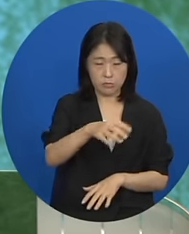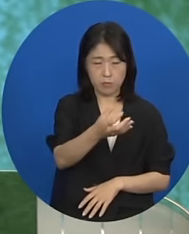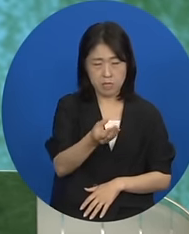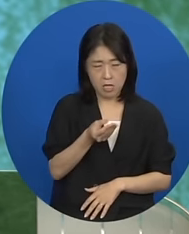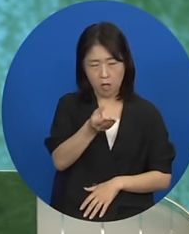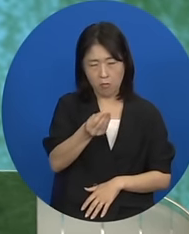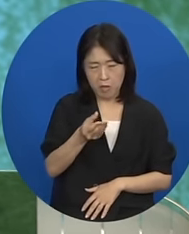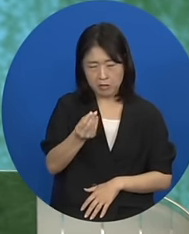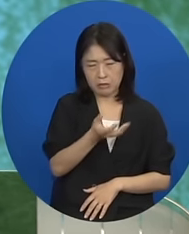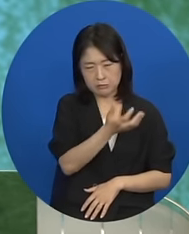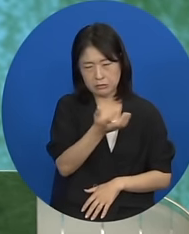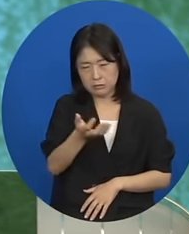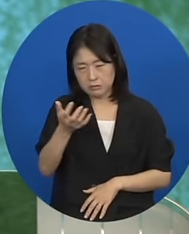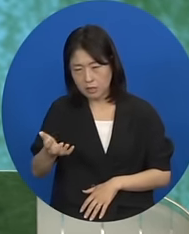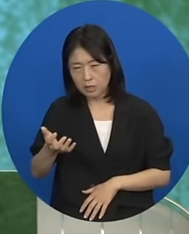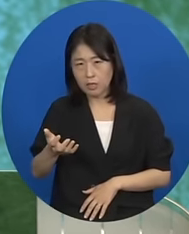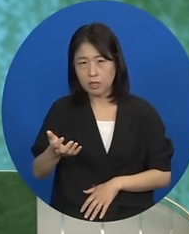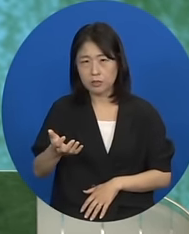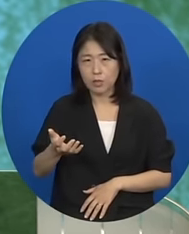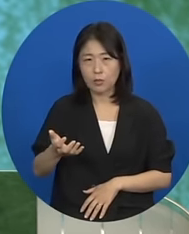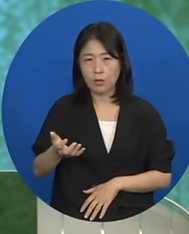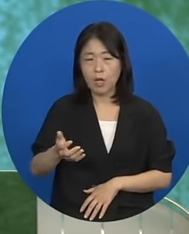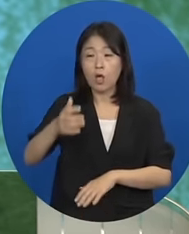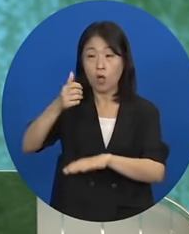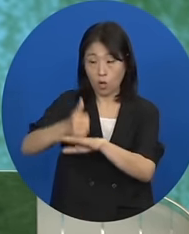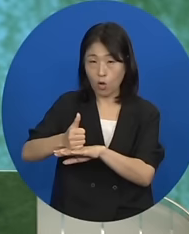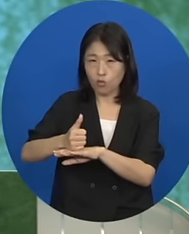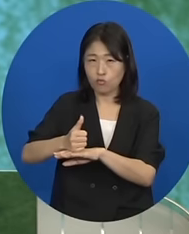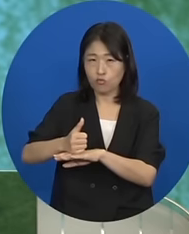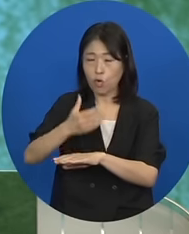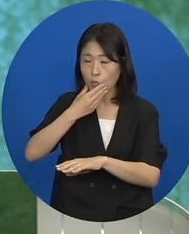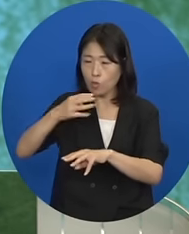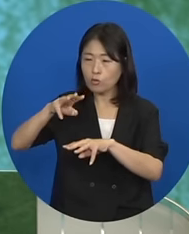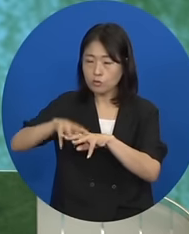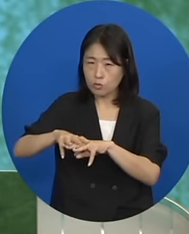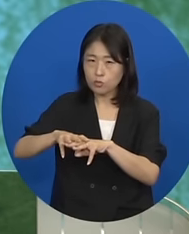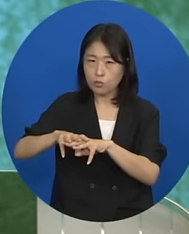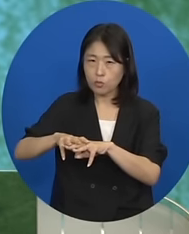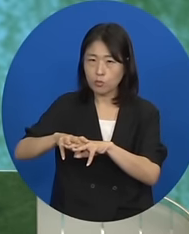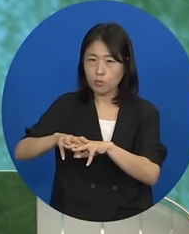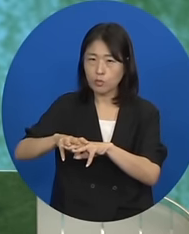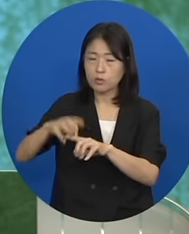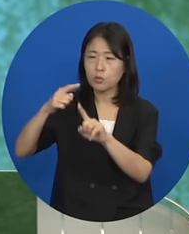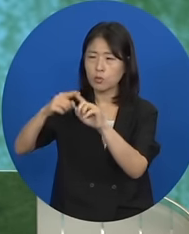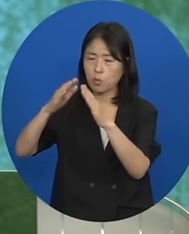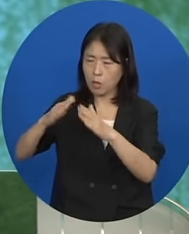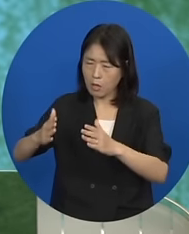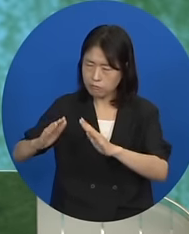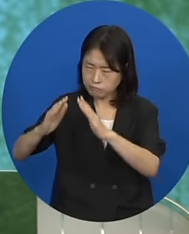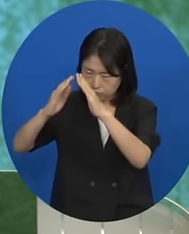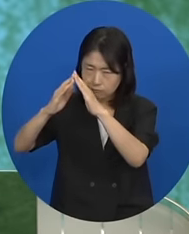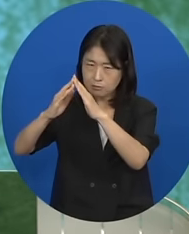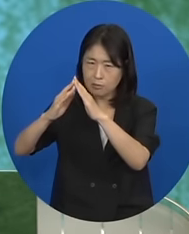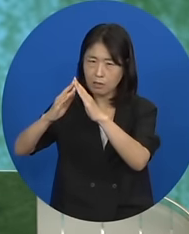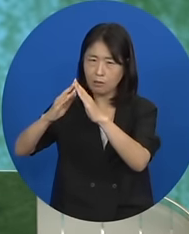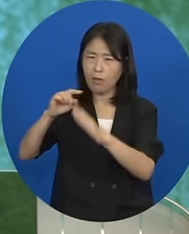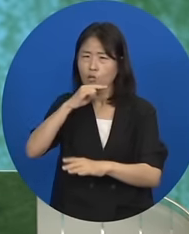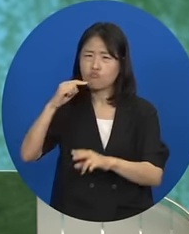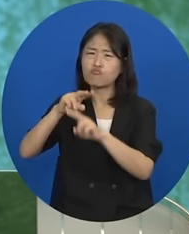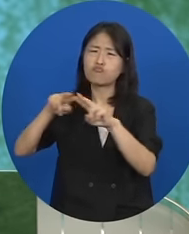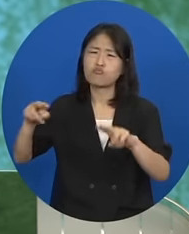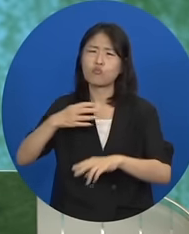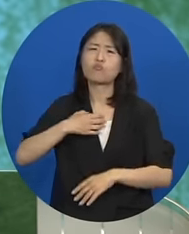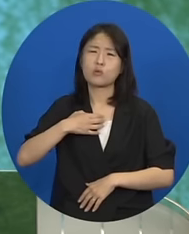거예 그러다가 나중에이 복종으로 온 거잖아요 그리고 건축을 했지만 부도의 위기를 맞습니다